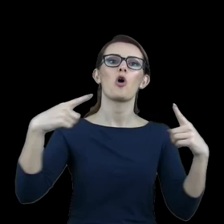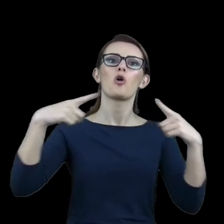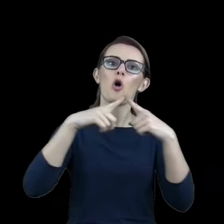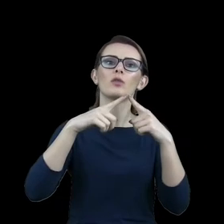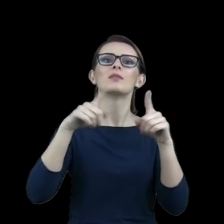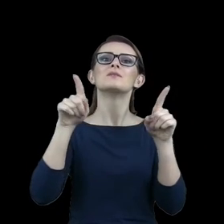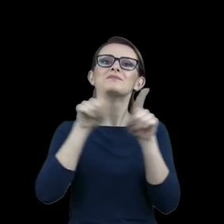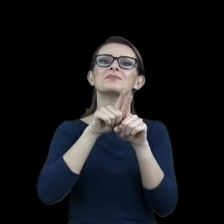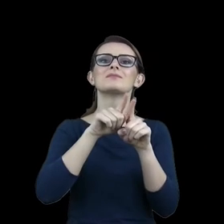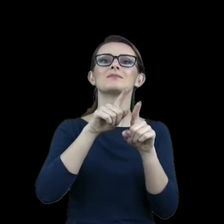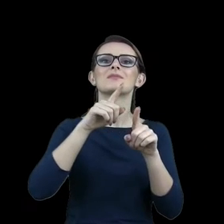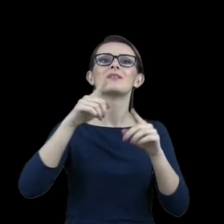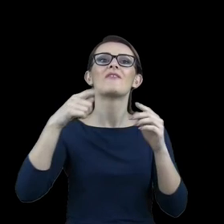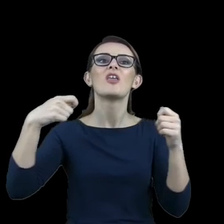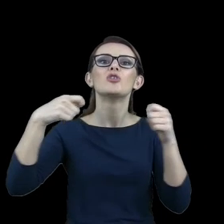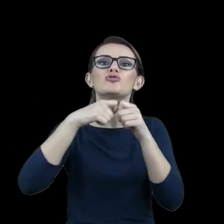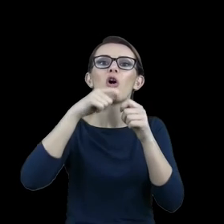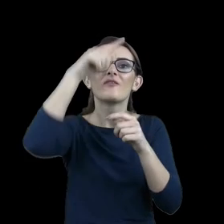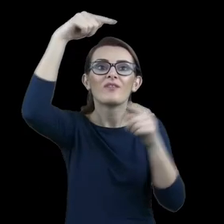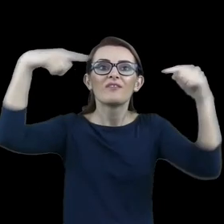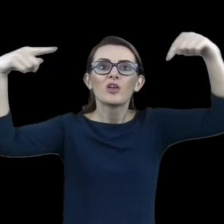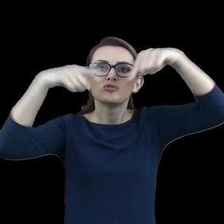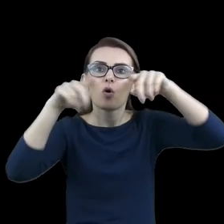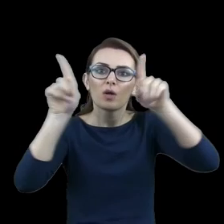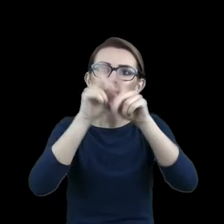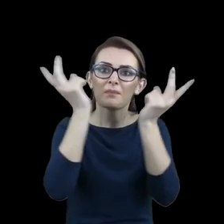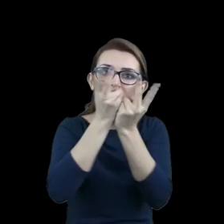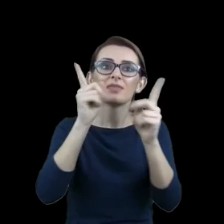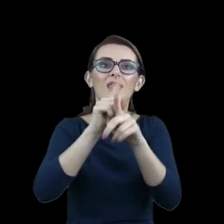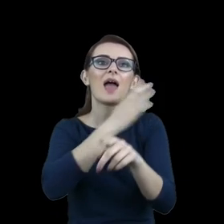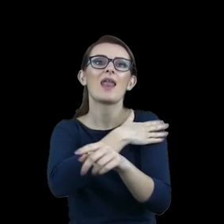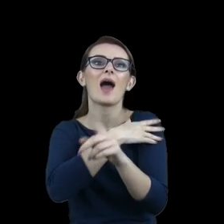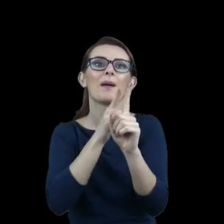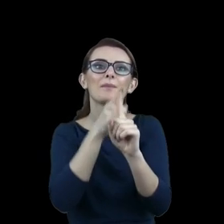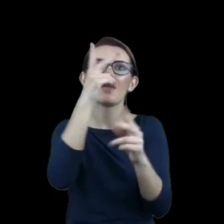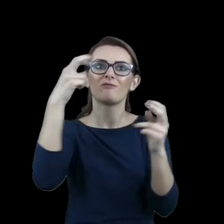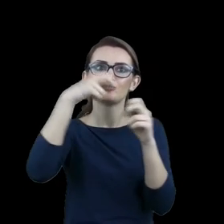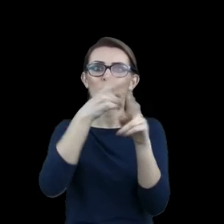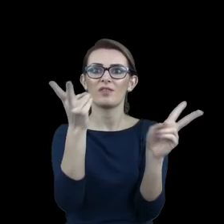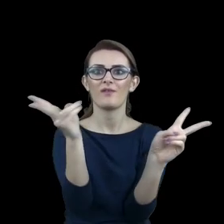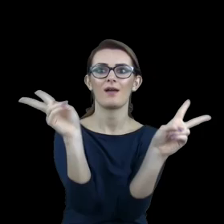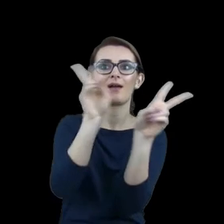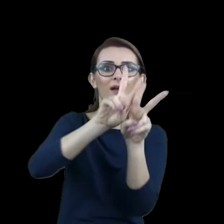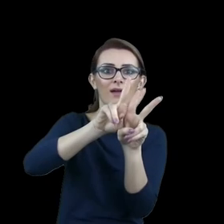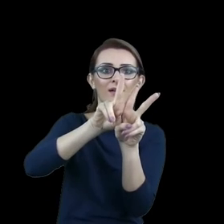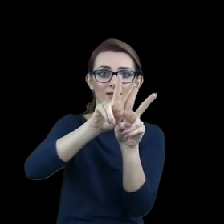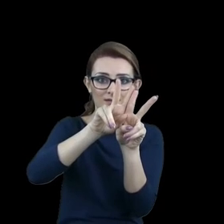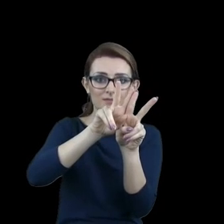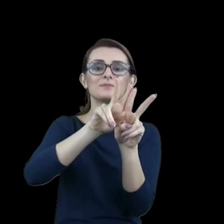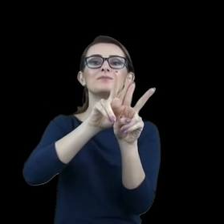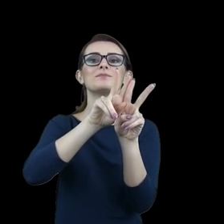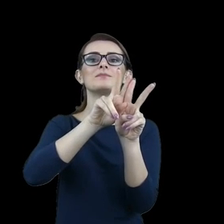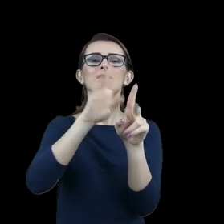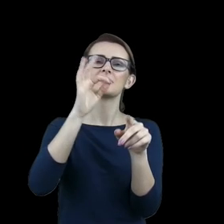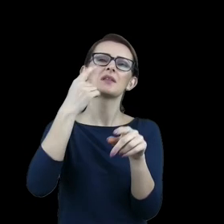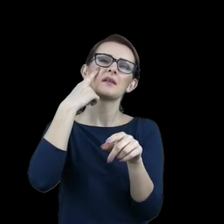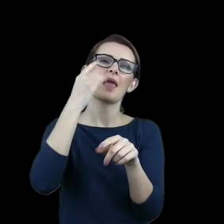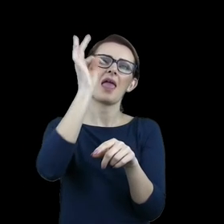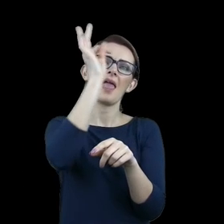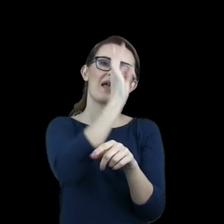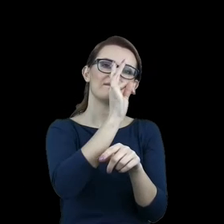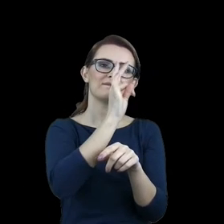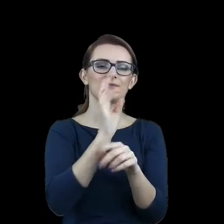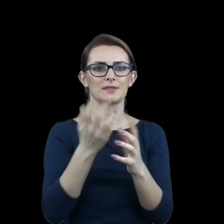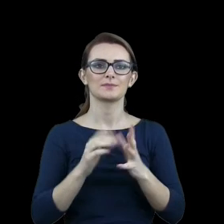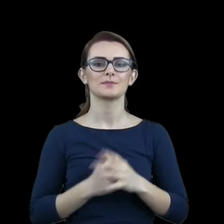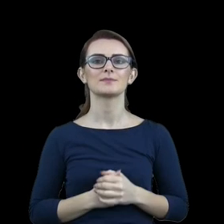niego do pary dodam jeszcze jeden kąt, taki, żeby tutaj miały wspólny wierzchołek i wspólne ramię. To ramię